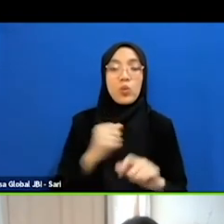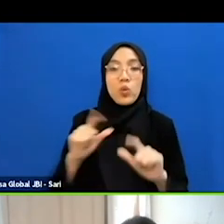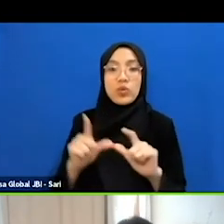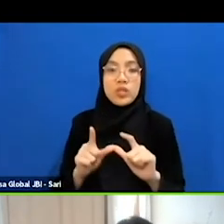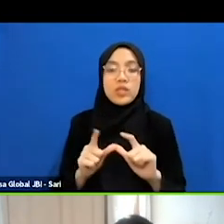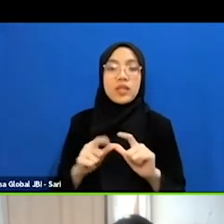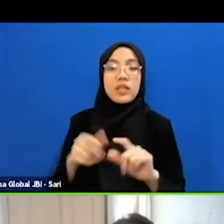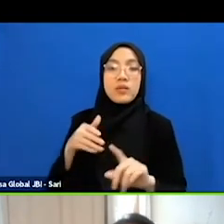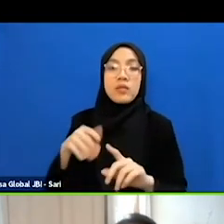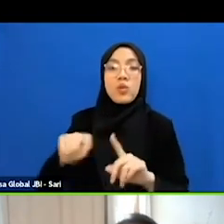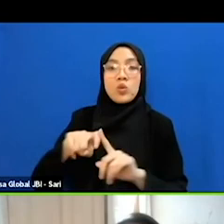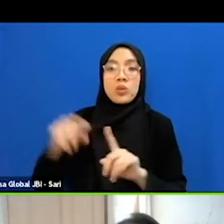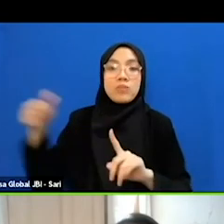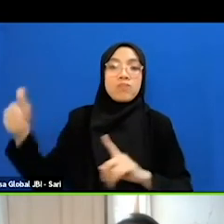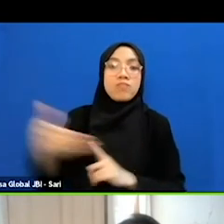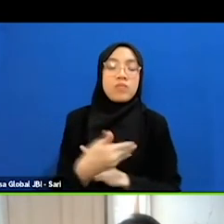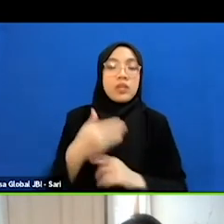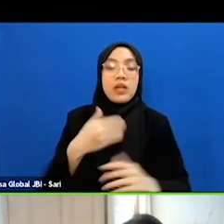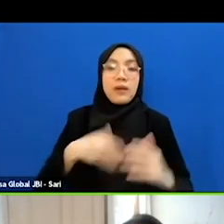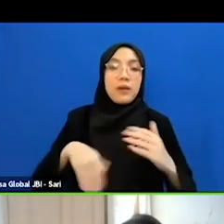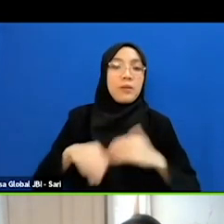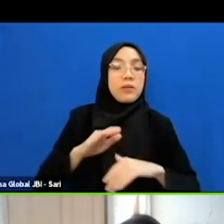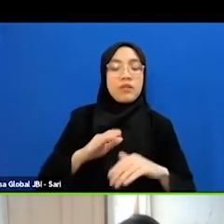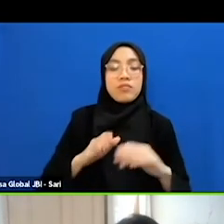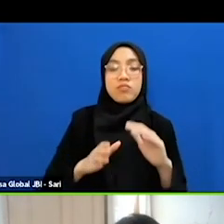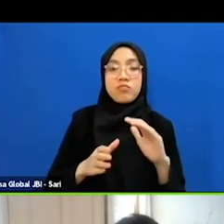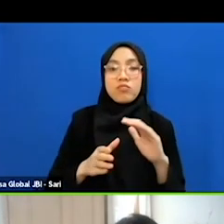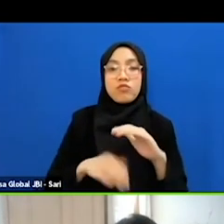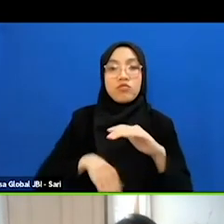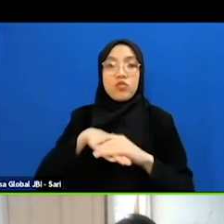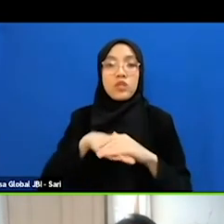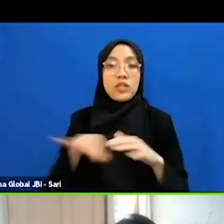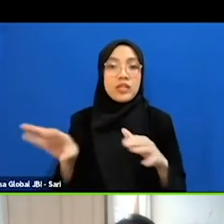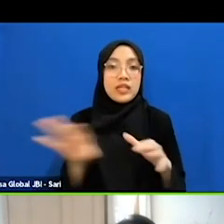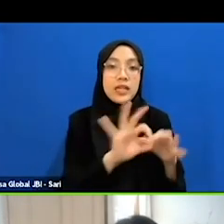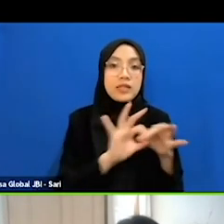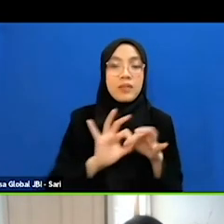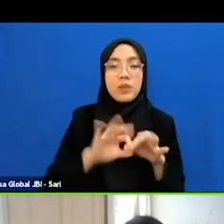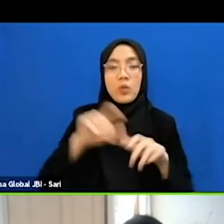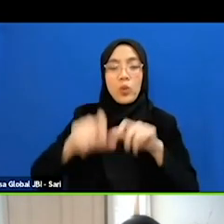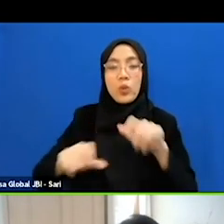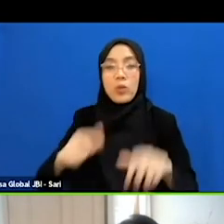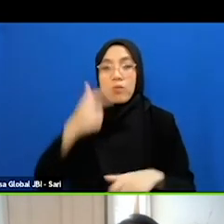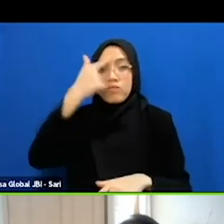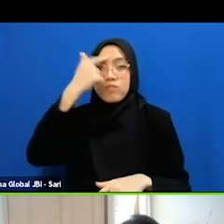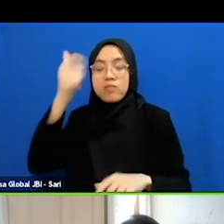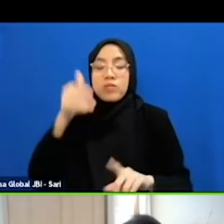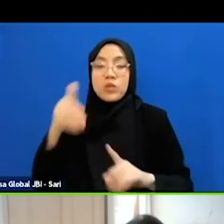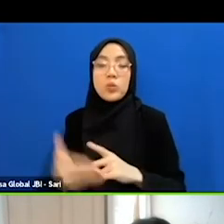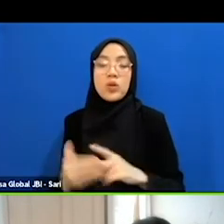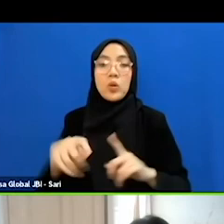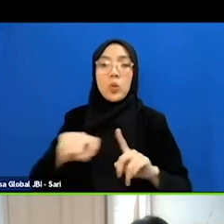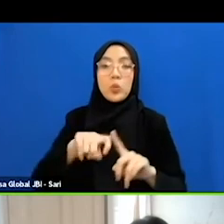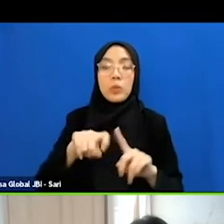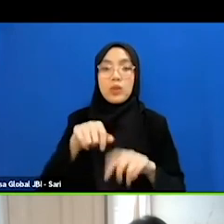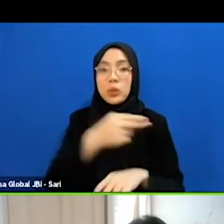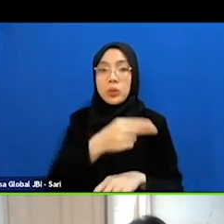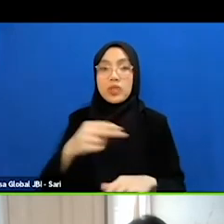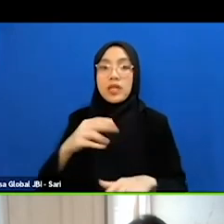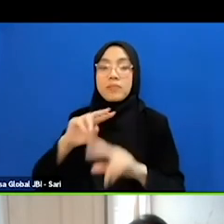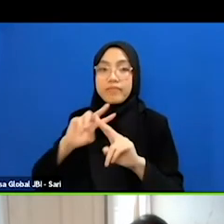protection lebih utuh begitu ya tentunya dengan bekerjasama dengan organisasi atau pakar-pakar perlindungan konsumen di Indonesia dalam studi-studi